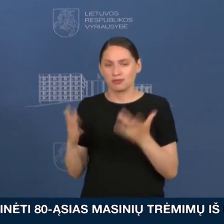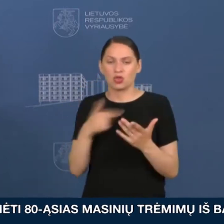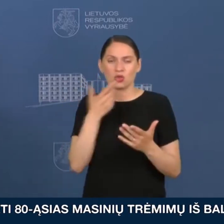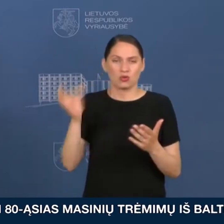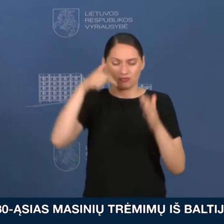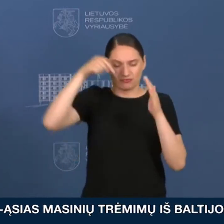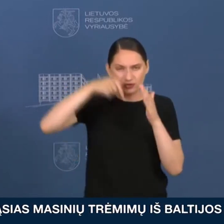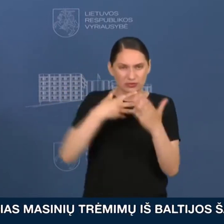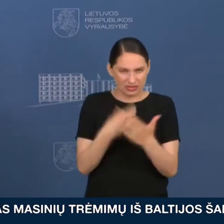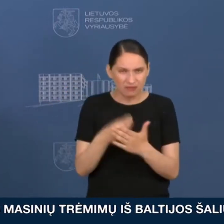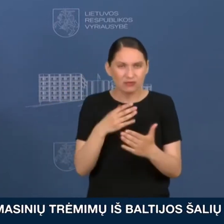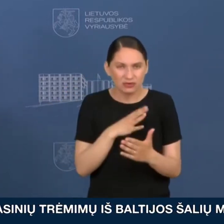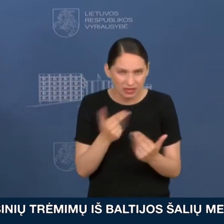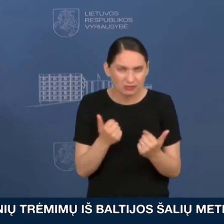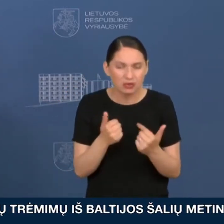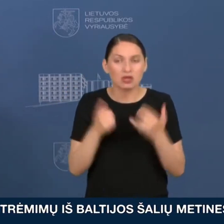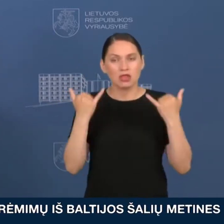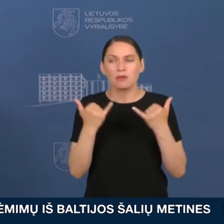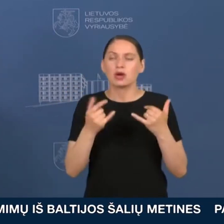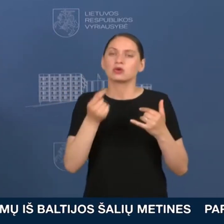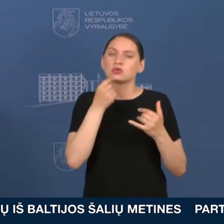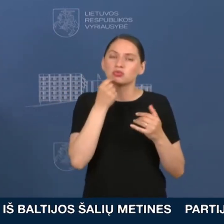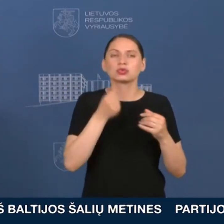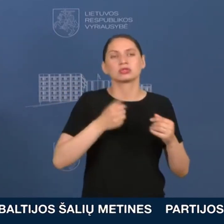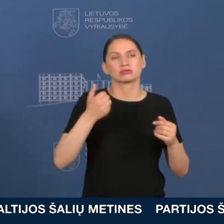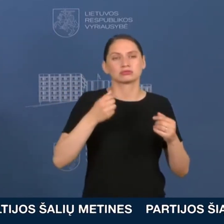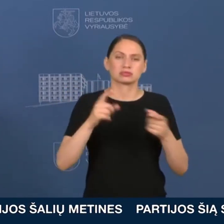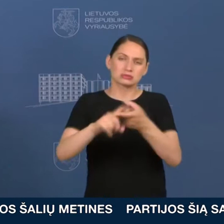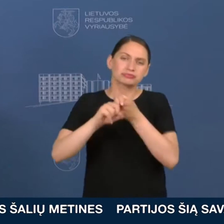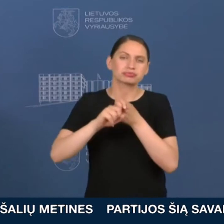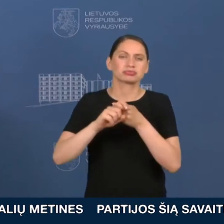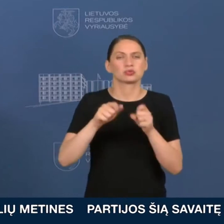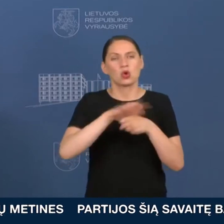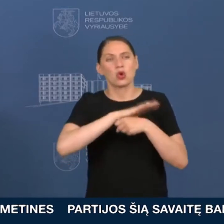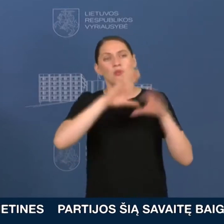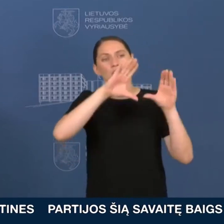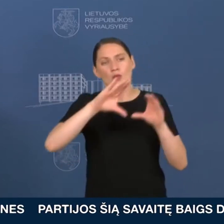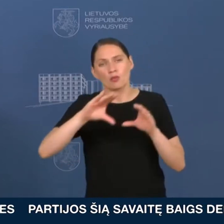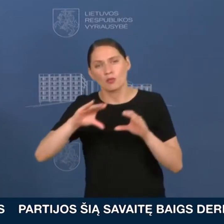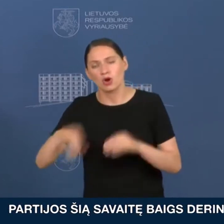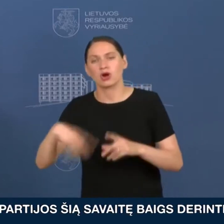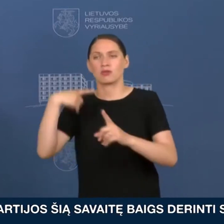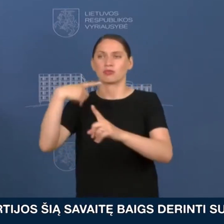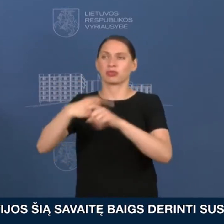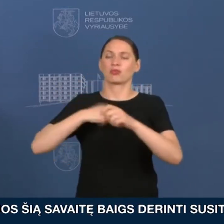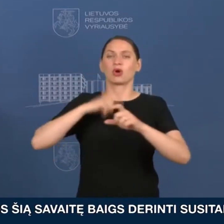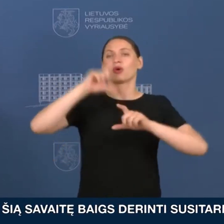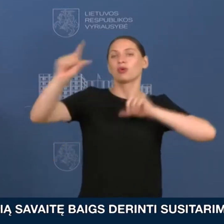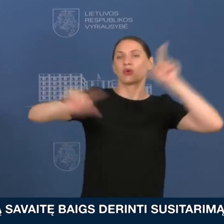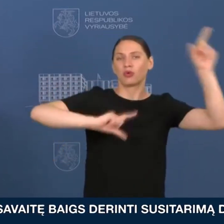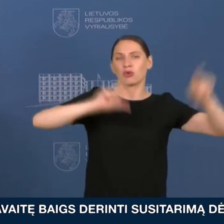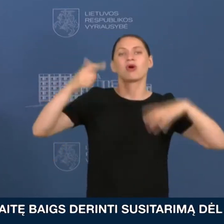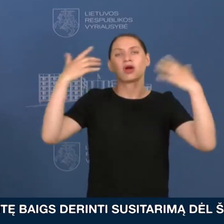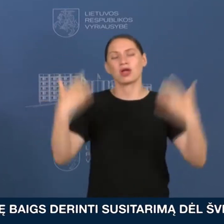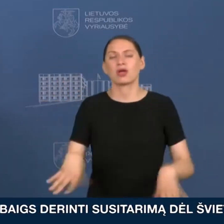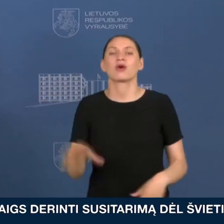nacionalinės valstybės ligmenyje, tai pagarėjusi pandeminė situacija ir atsiradusi galimybė būti mobiliem. Dabar mums